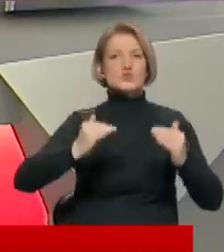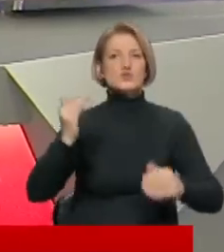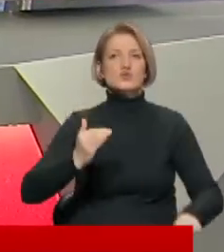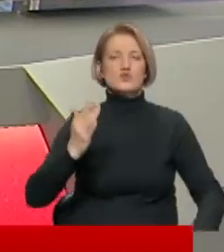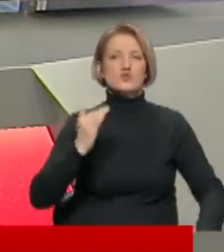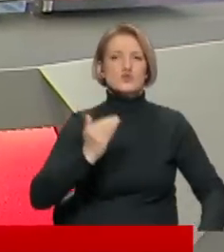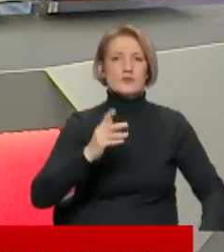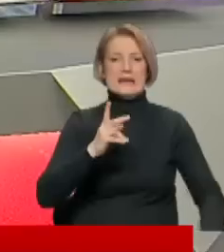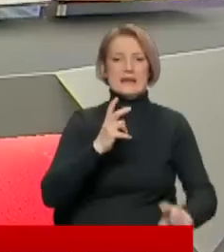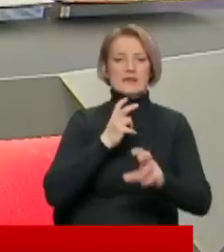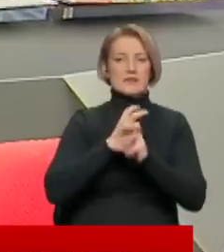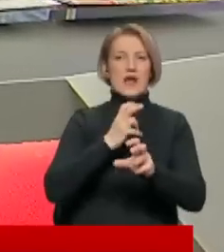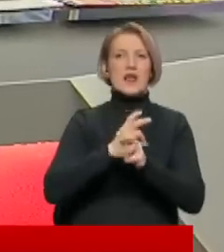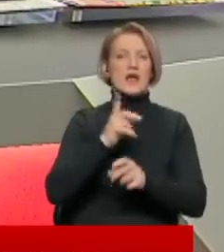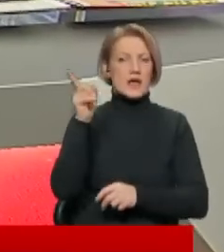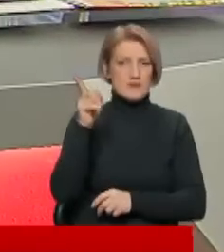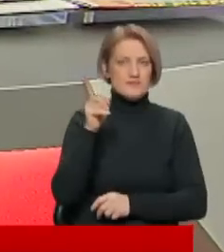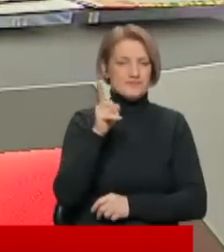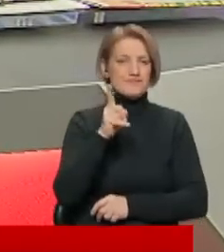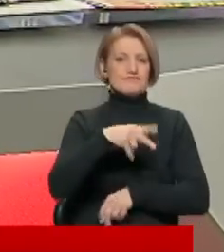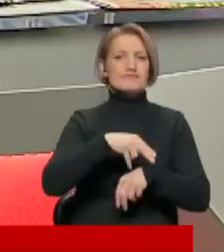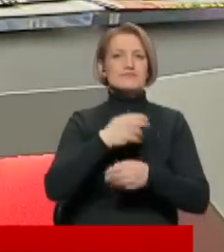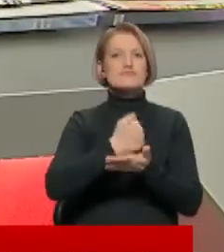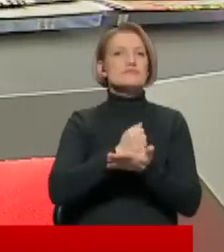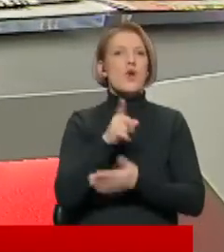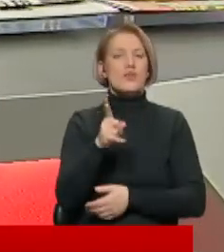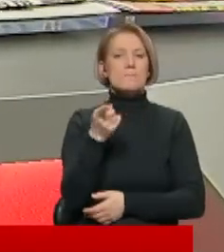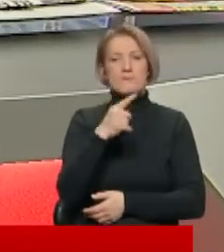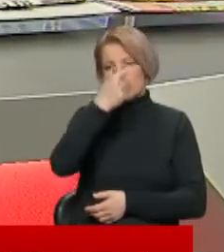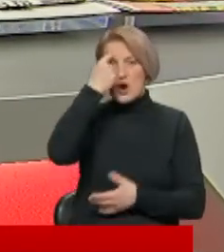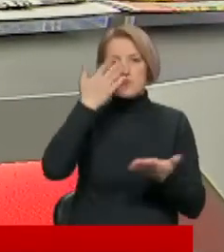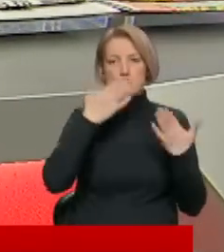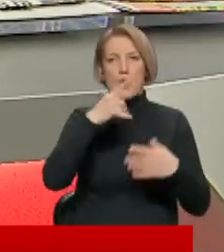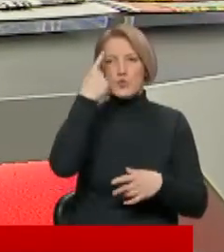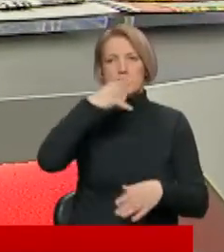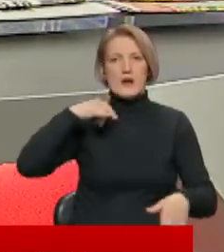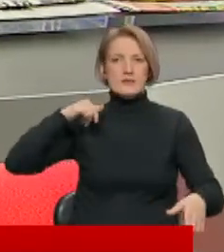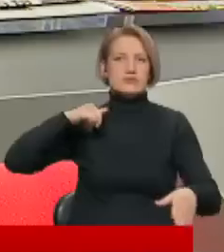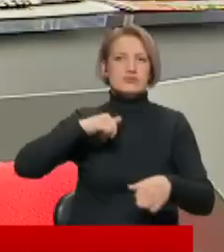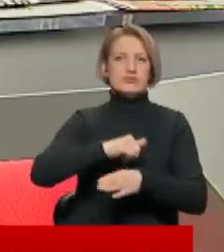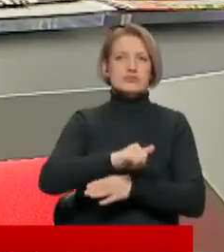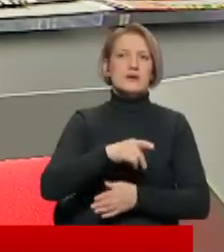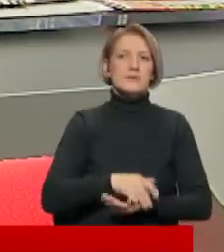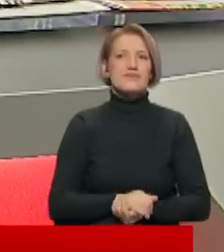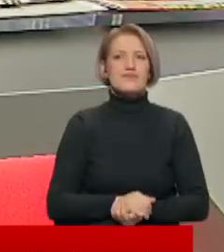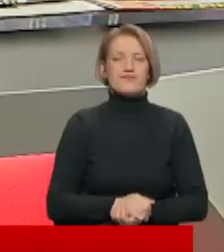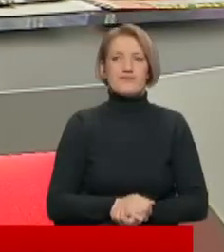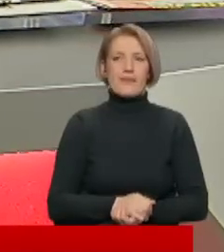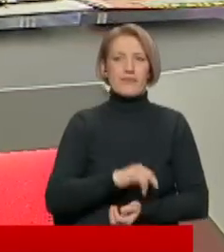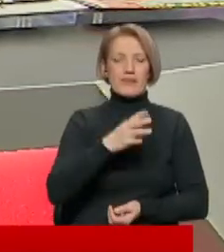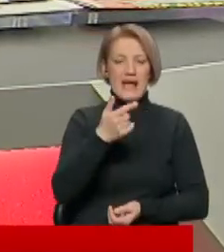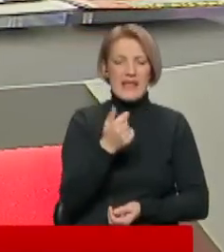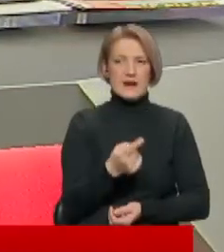dediğim gibi risk hazırlatmalarına rağmen pilot başka bir seçeneğim yok diyerek böyle tam da dalgaları var zaten Evet yani